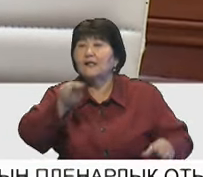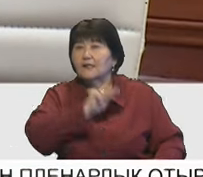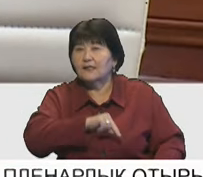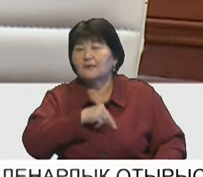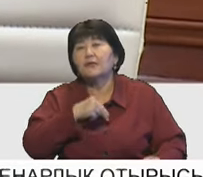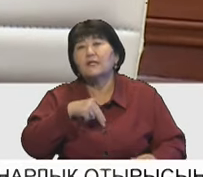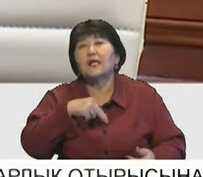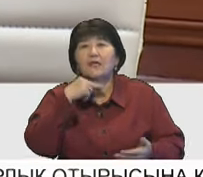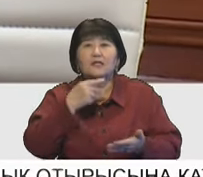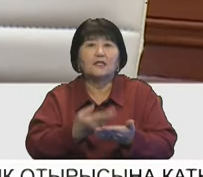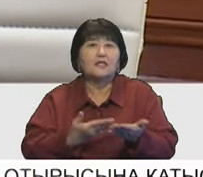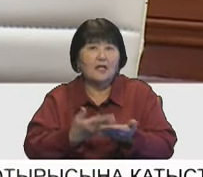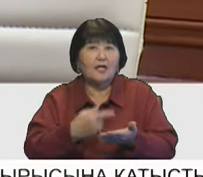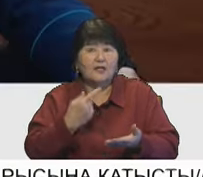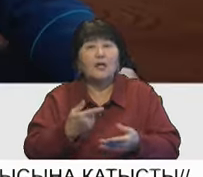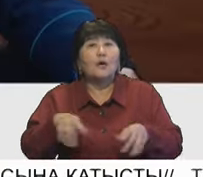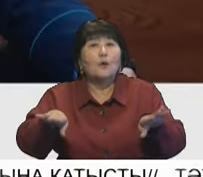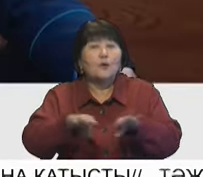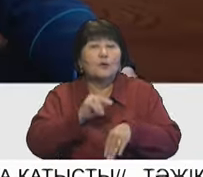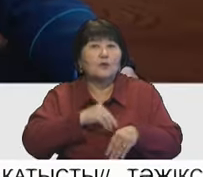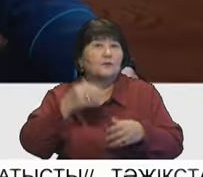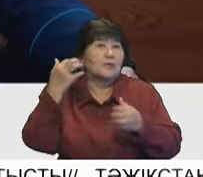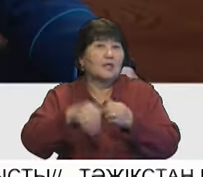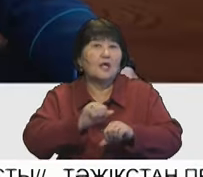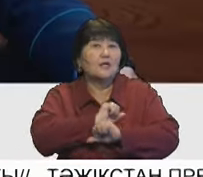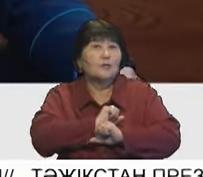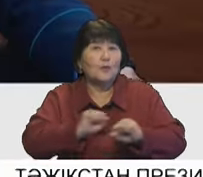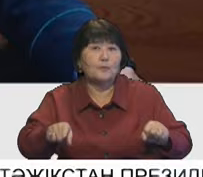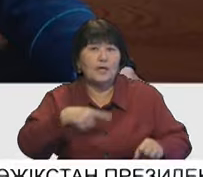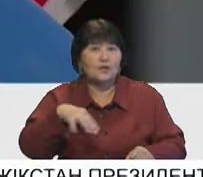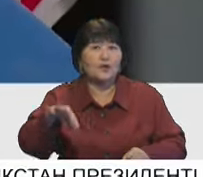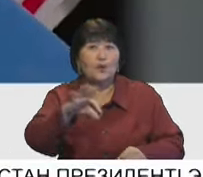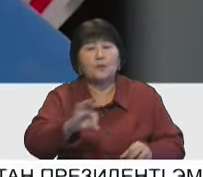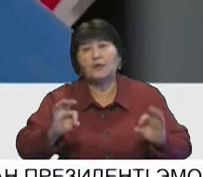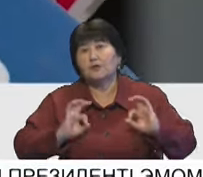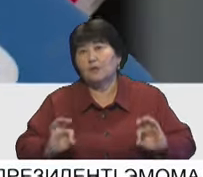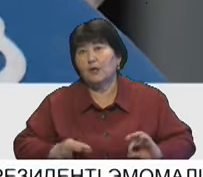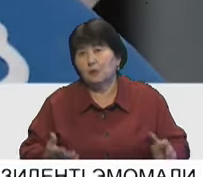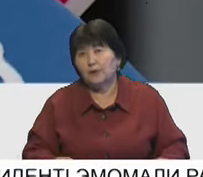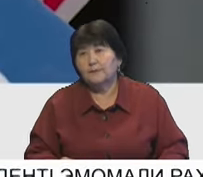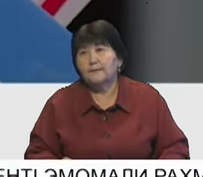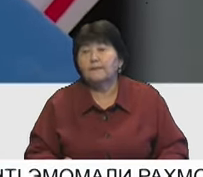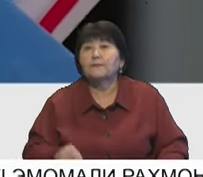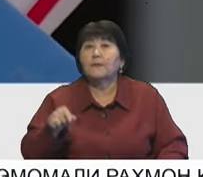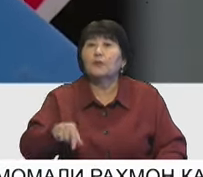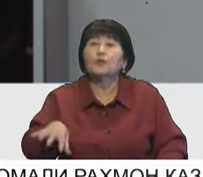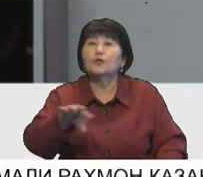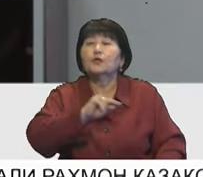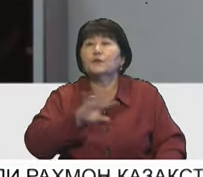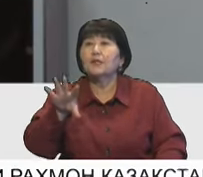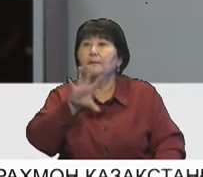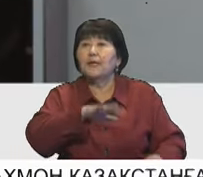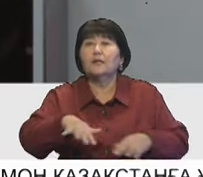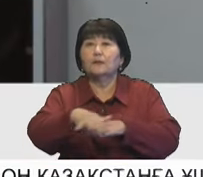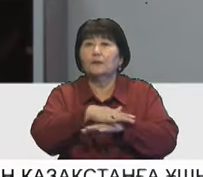сын айтылды. Ортақ іске енжарлық танытуға болмайды, деді облыс прокуроры. Осы жұмысқа белсенді бәрі қоғам қатысу